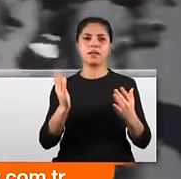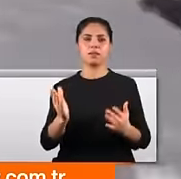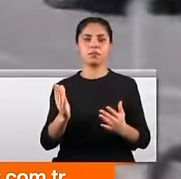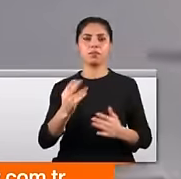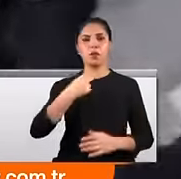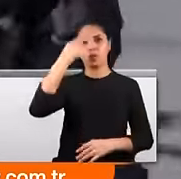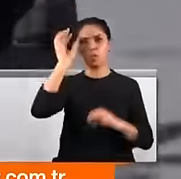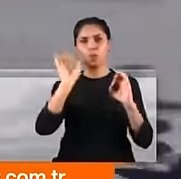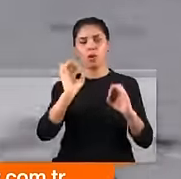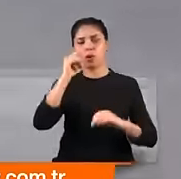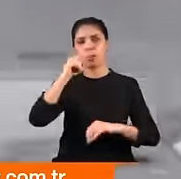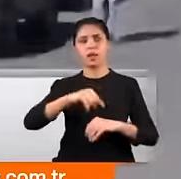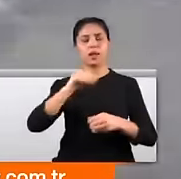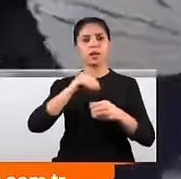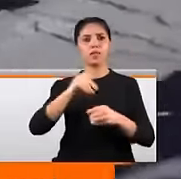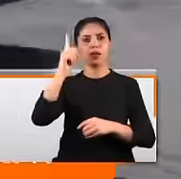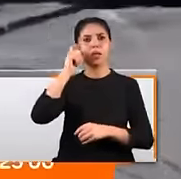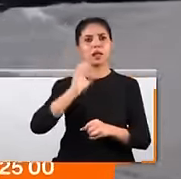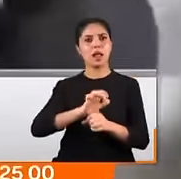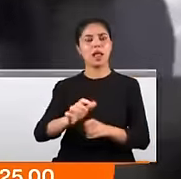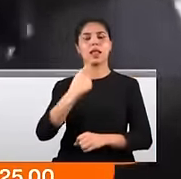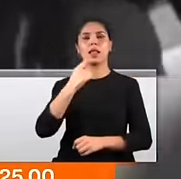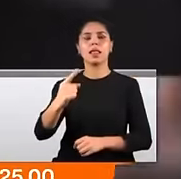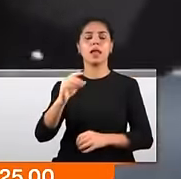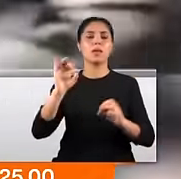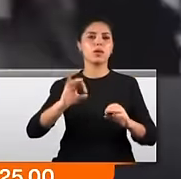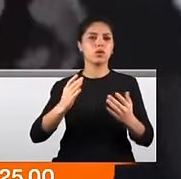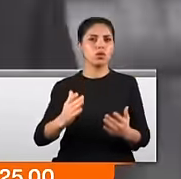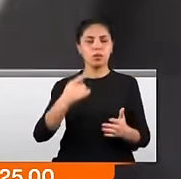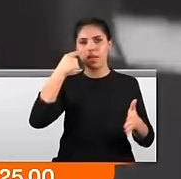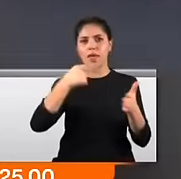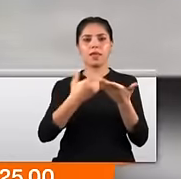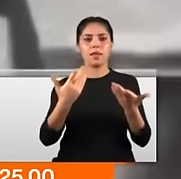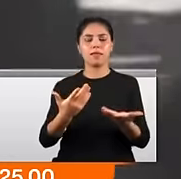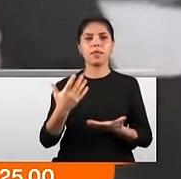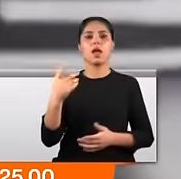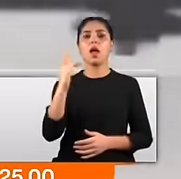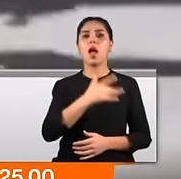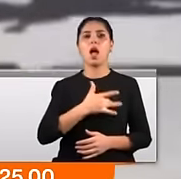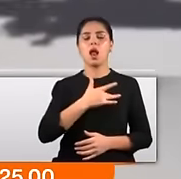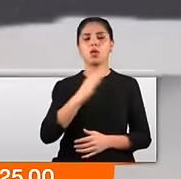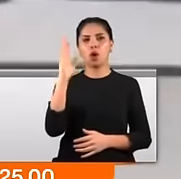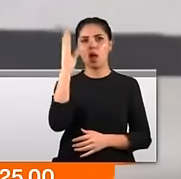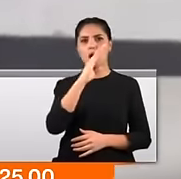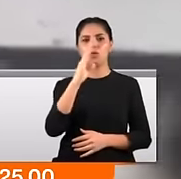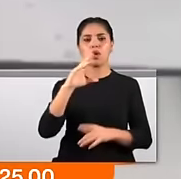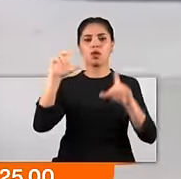Cuma günü inananlar için İsrail zulmü demek artık. Hedefte bu kez Anadolu Ajansı'nın foto muhabiri de vardı.